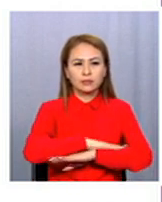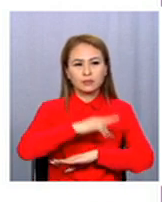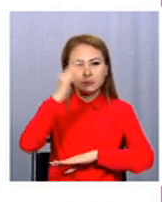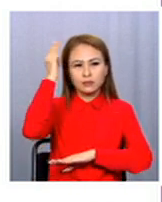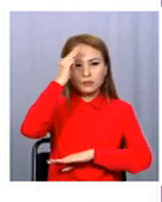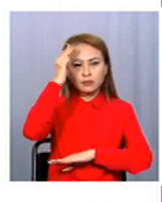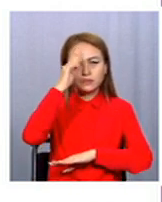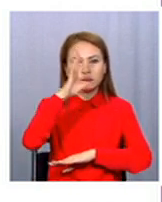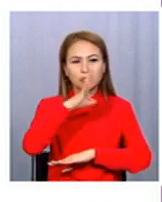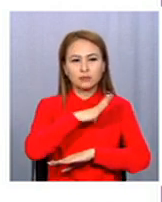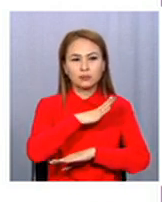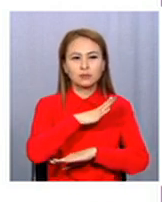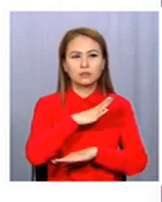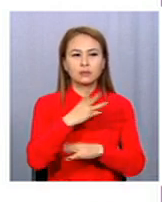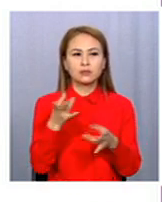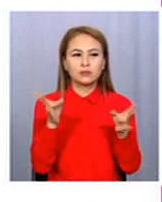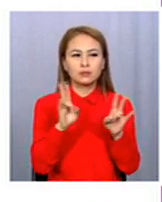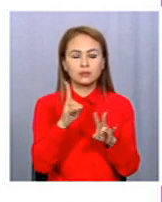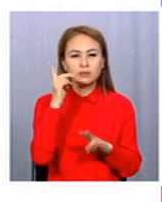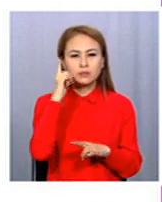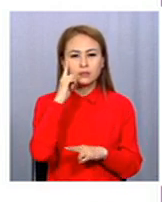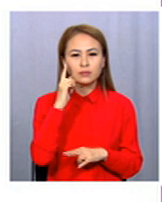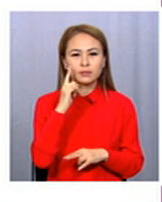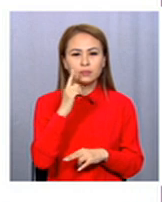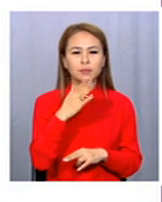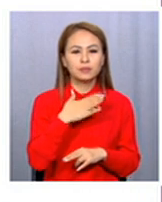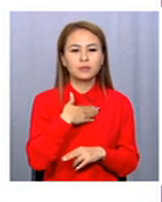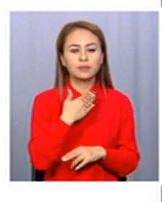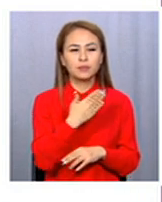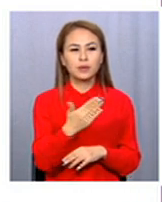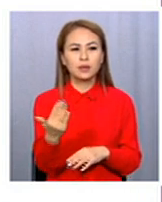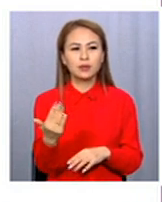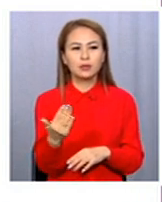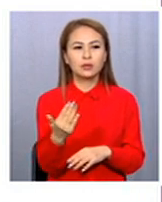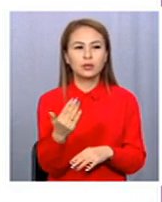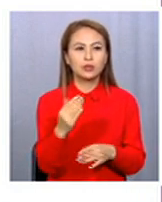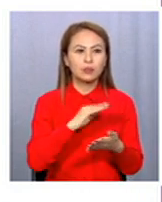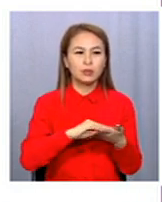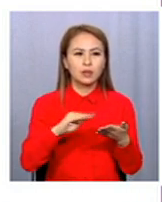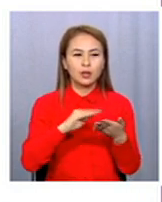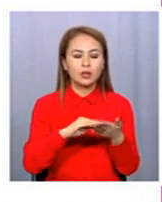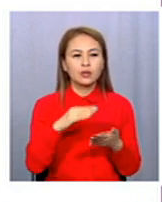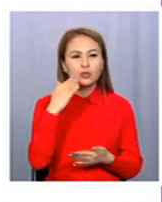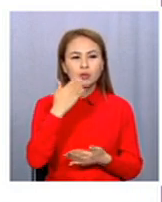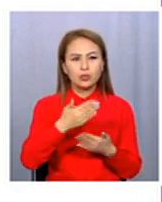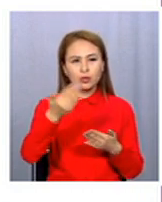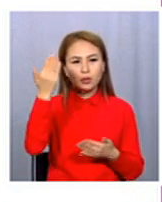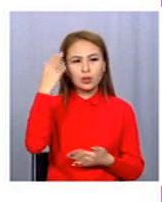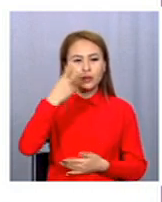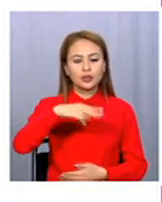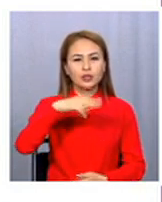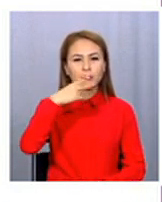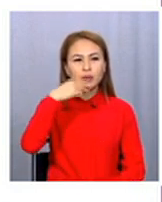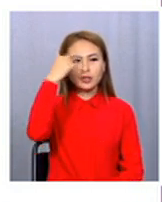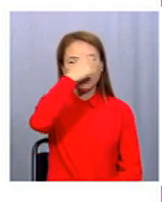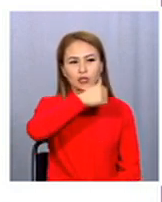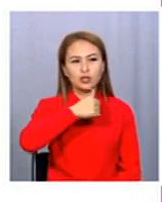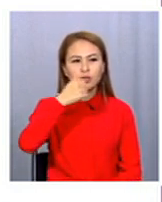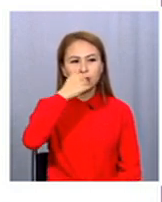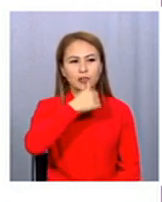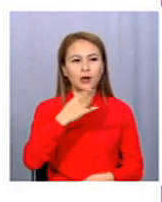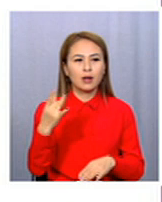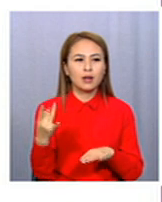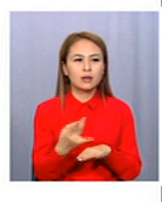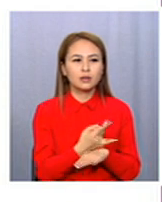тәртібіне үйреніп қалғаннан деп ойлаймын. Мен оны шығармадағы сонау 20-шы